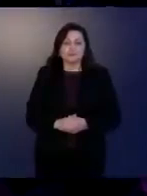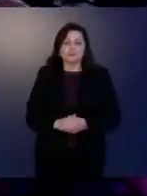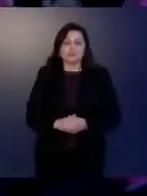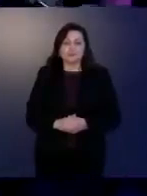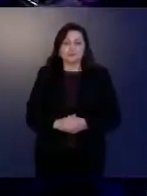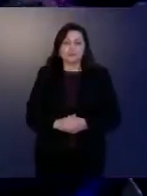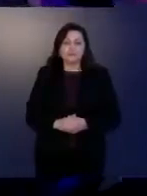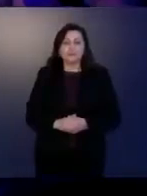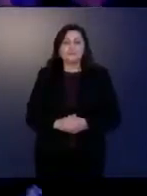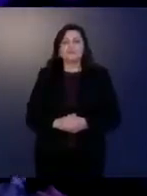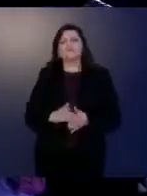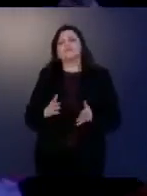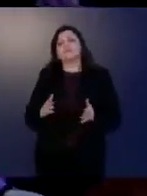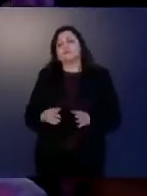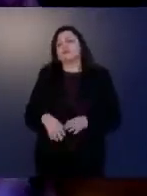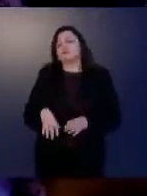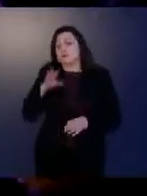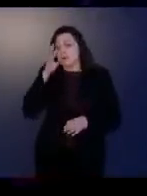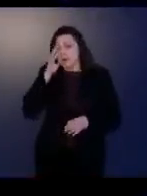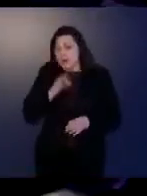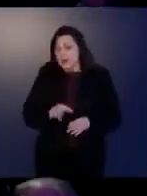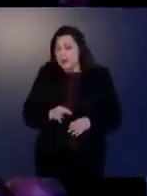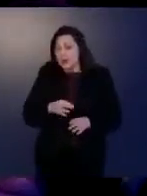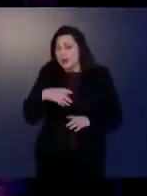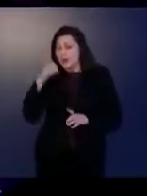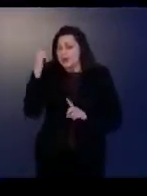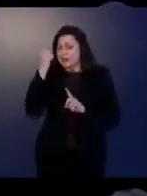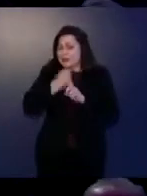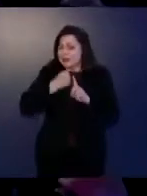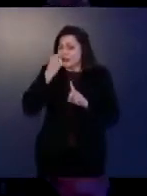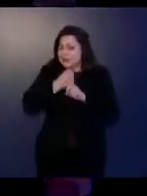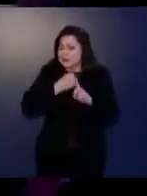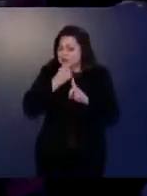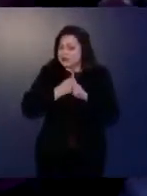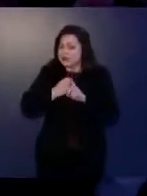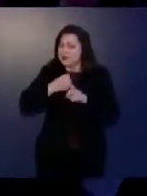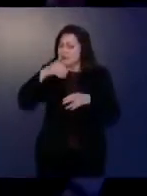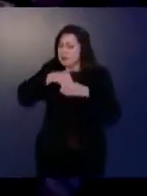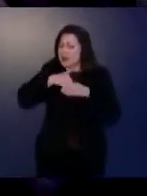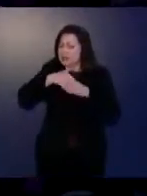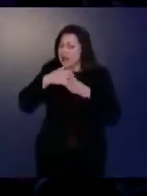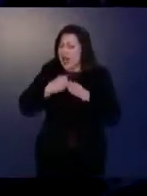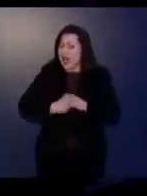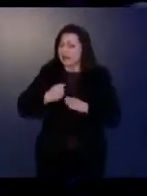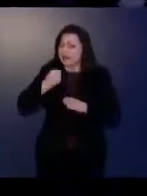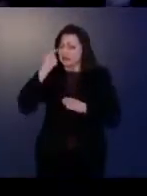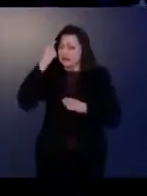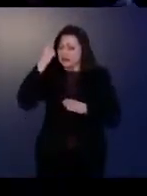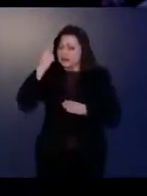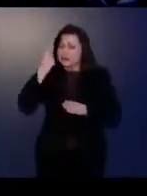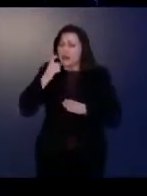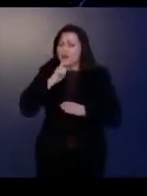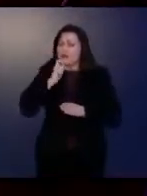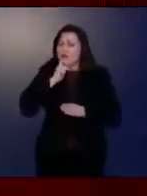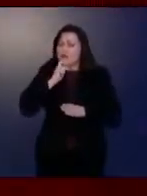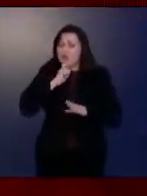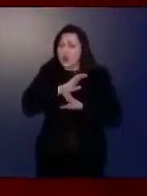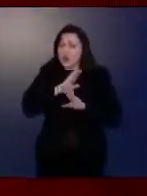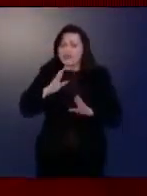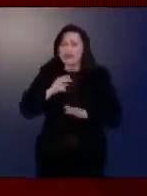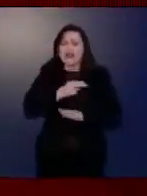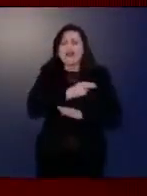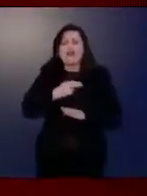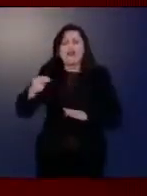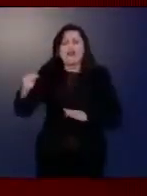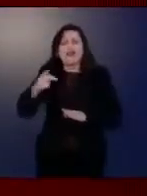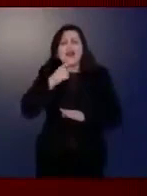Η μάχη είναι βαθύτατα ιδεολογική και πολιτική. Το ζήτημα της υπερχρέωσης των οικοκυριών και